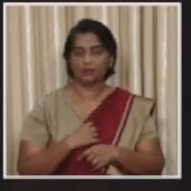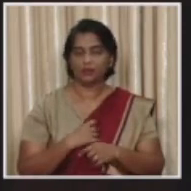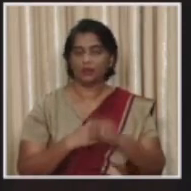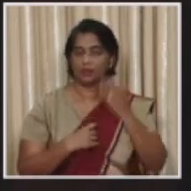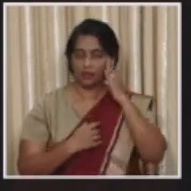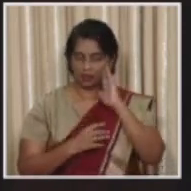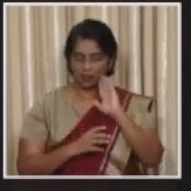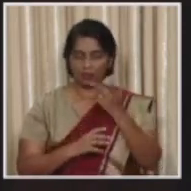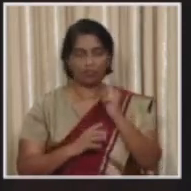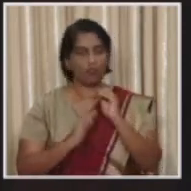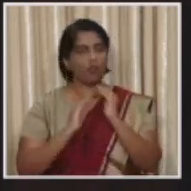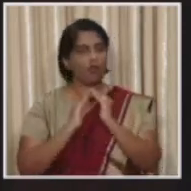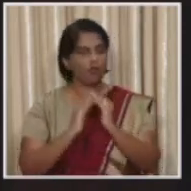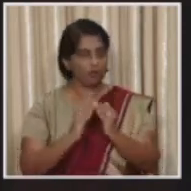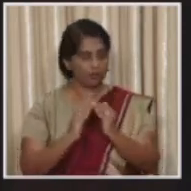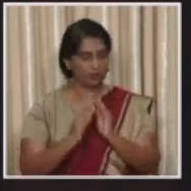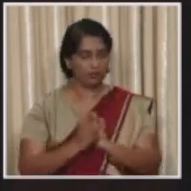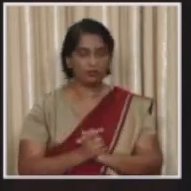ස්වාධීන කාර්යාලයක්